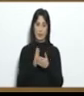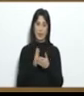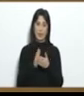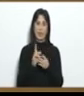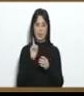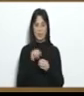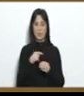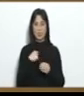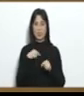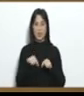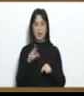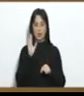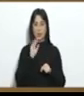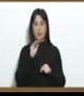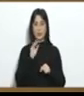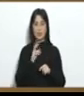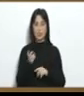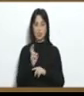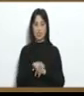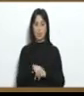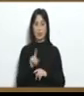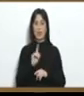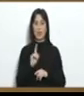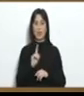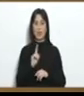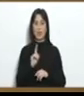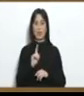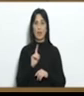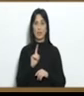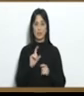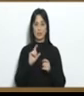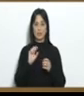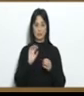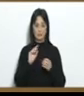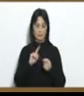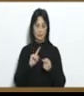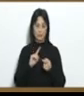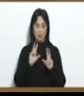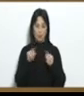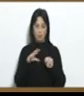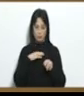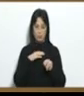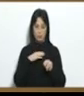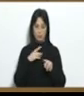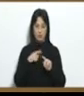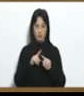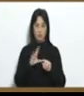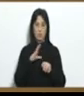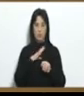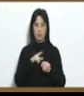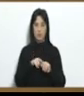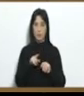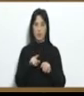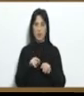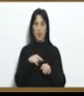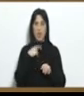Mogesal mebit, ce n-a crodesat, ce m-a vedit, garku euli, dart mebit, da, aset, tuat, nu, ce urat scopebi, mi vihet, da, amaze,